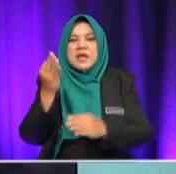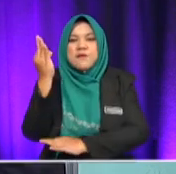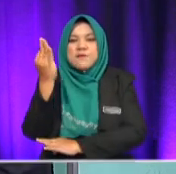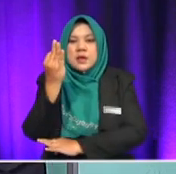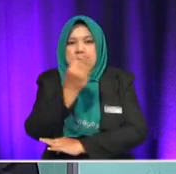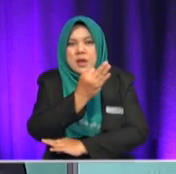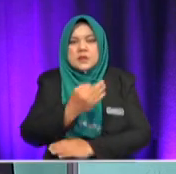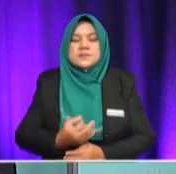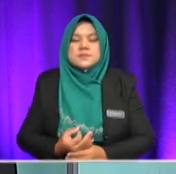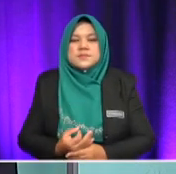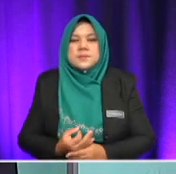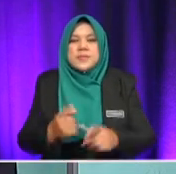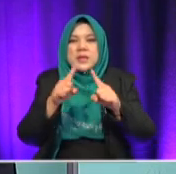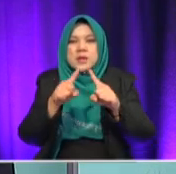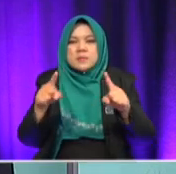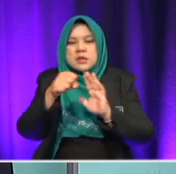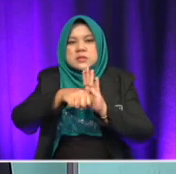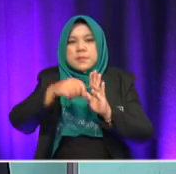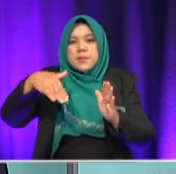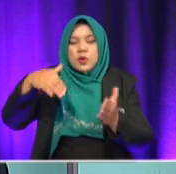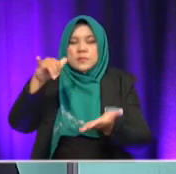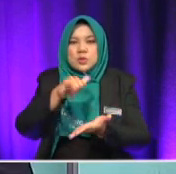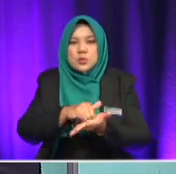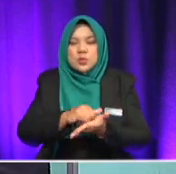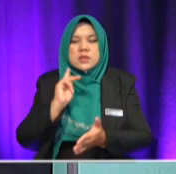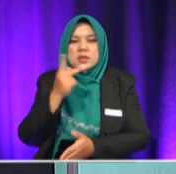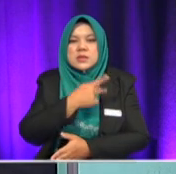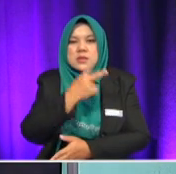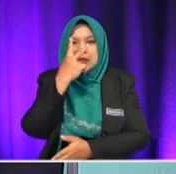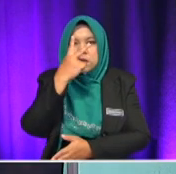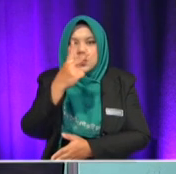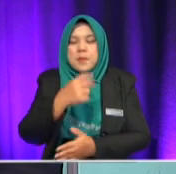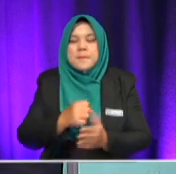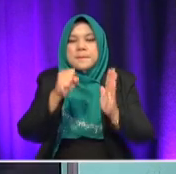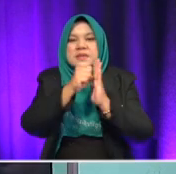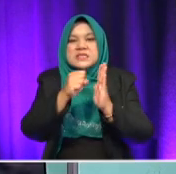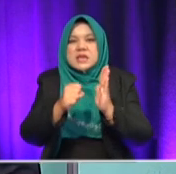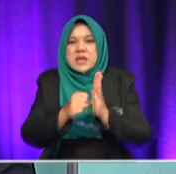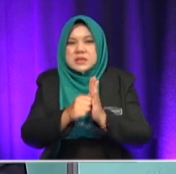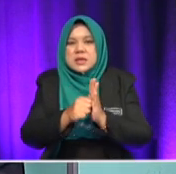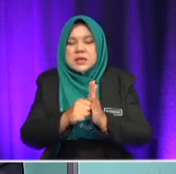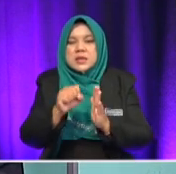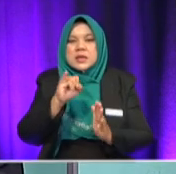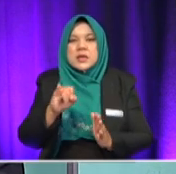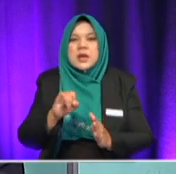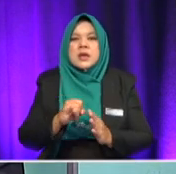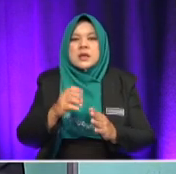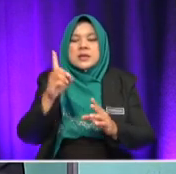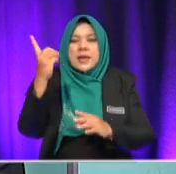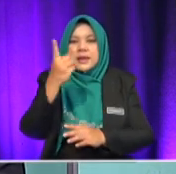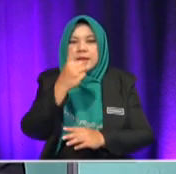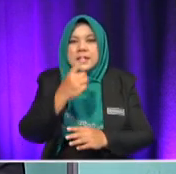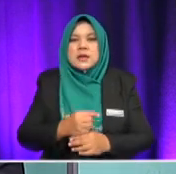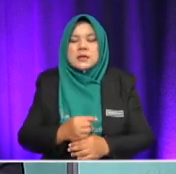tetapi sebelum kita ceritakan dalil loh kita tengok dulu jadi dalilnya yaitu apabila